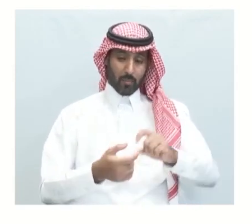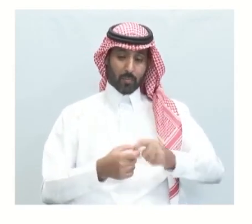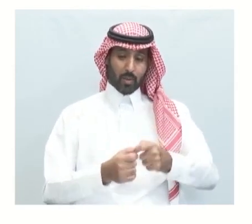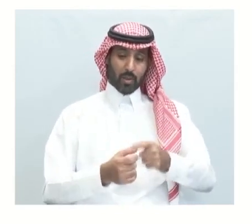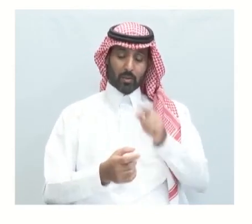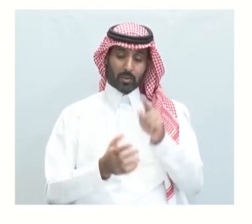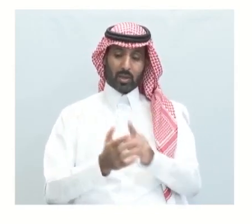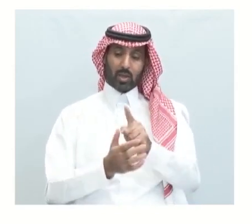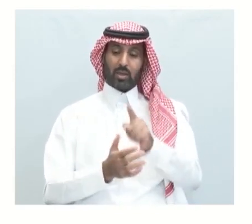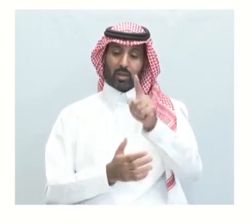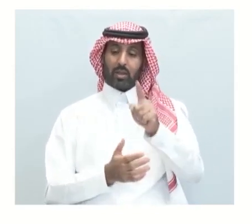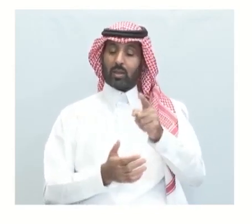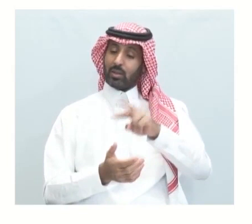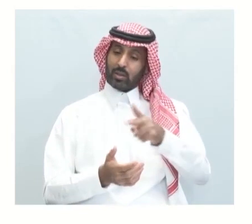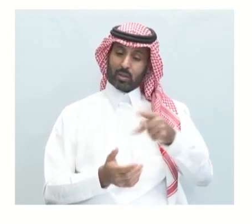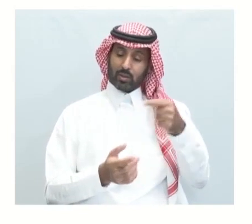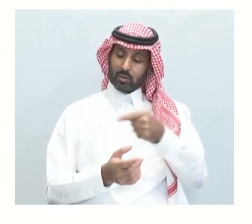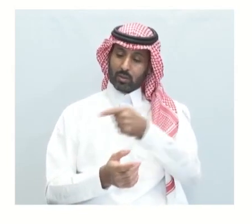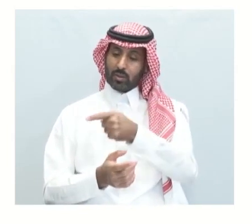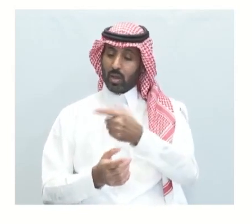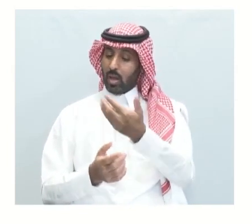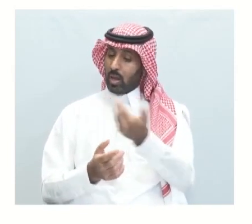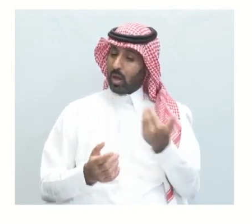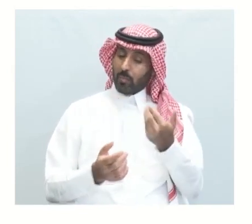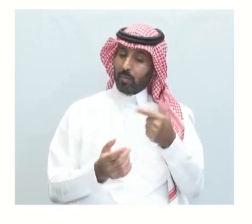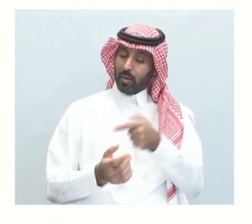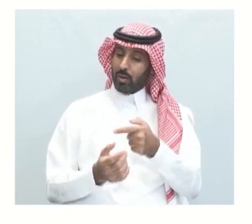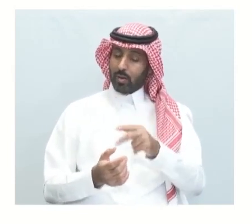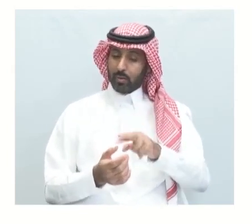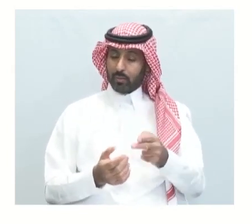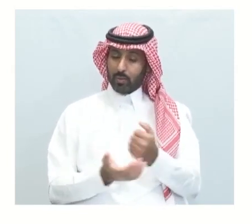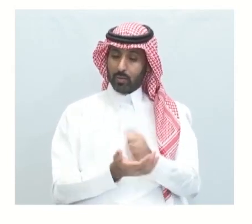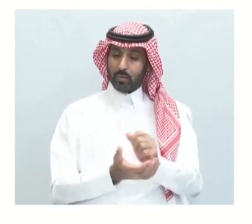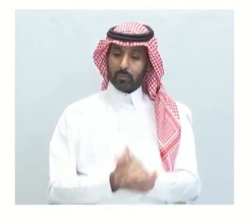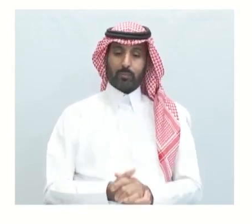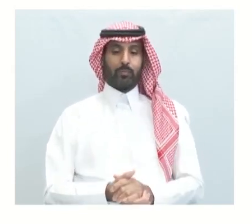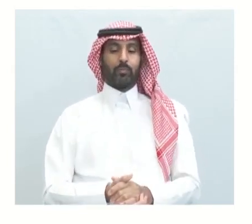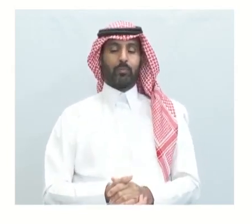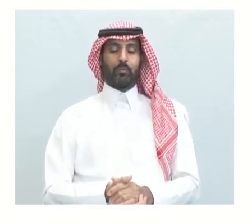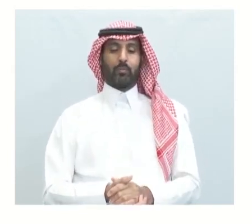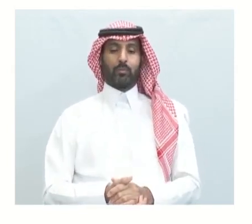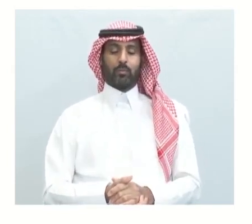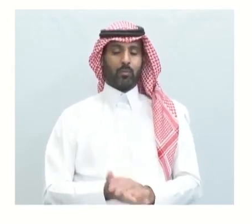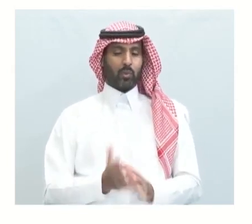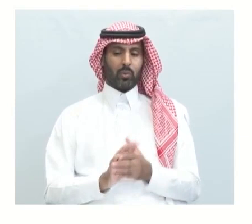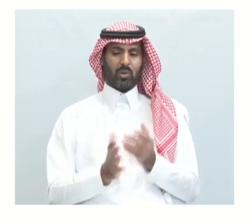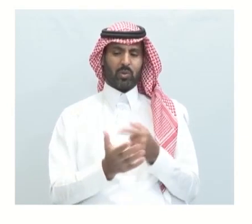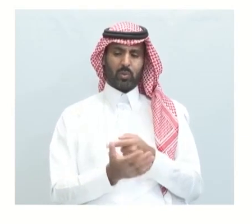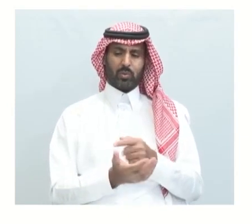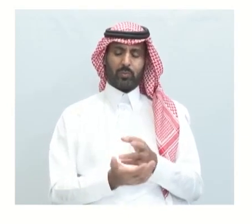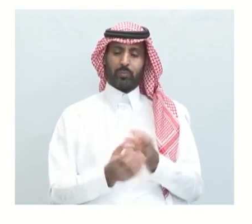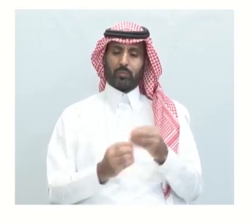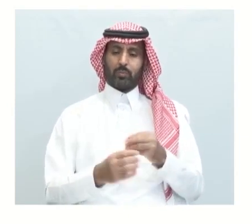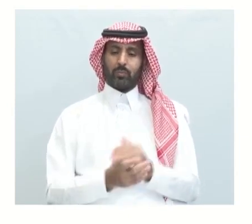مؤشر العقده التي تسبق العقده المراد حذفها الى مؤشر عقده للتليين العقده المحذوفه اصبحت العقد المحذوفه الثانيه عباره